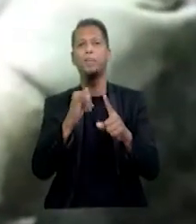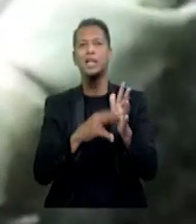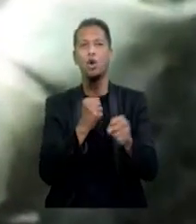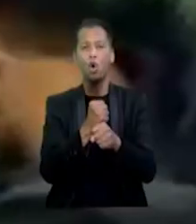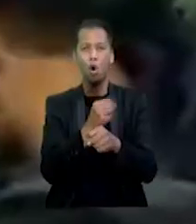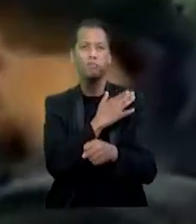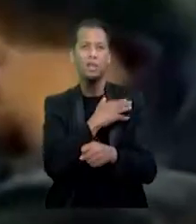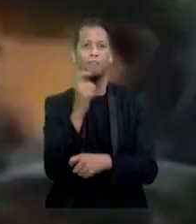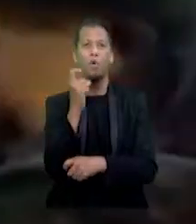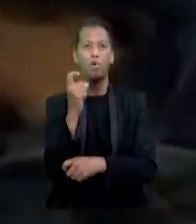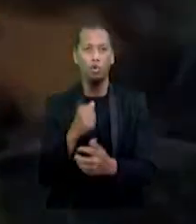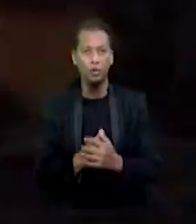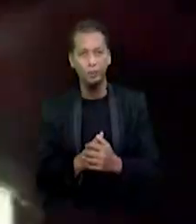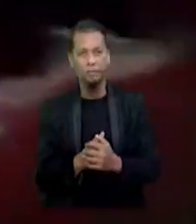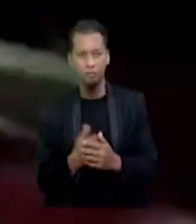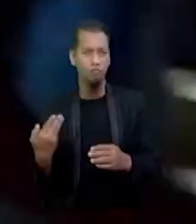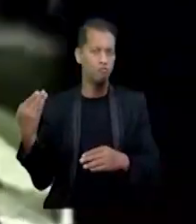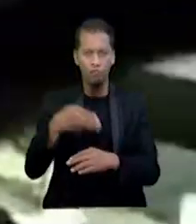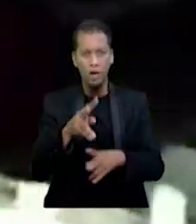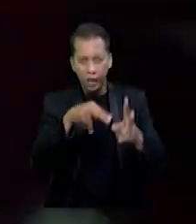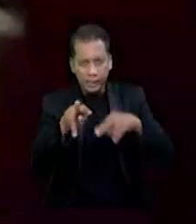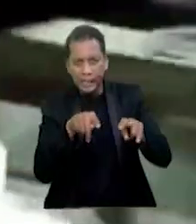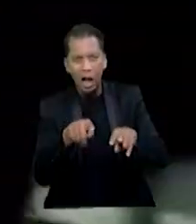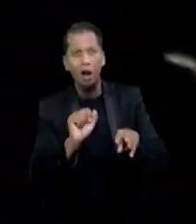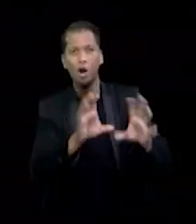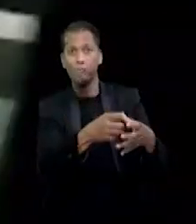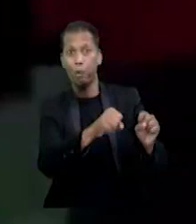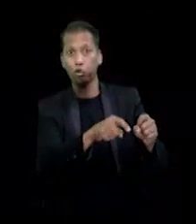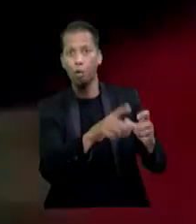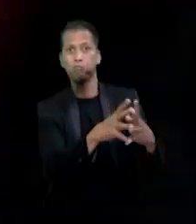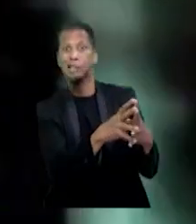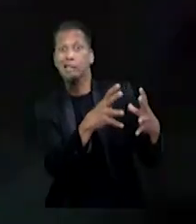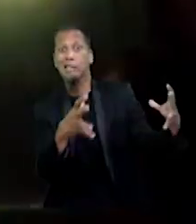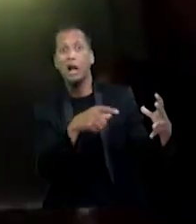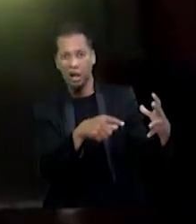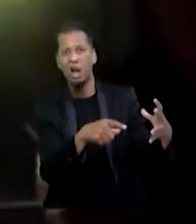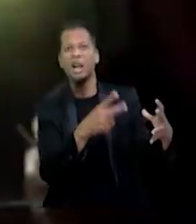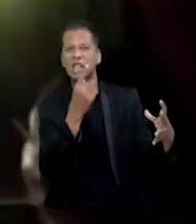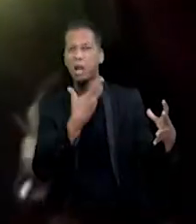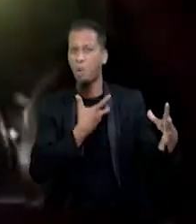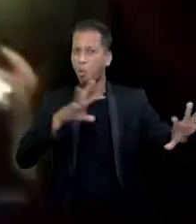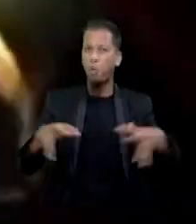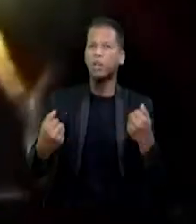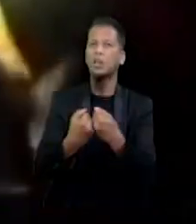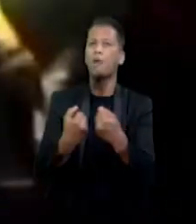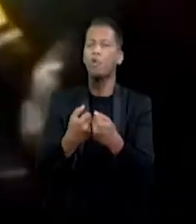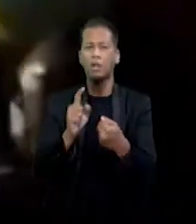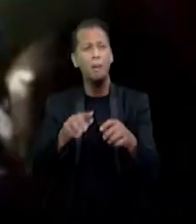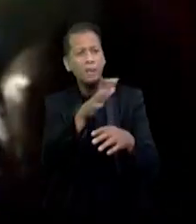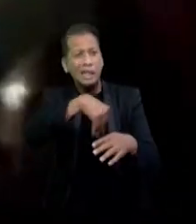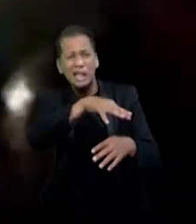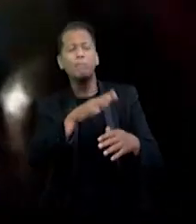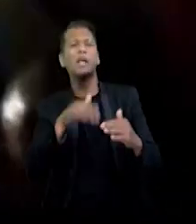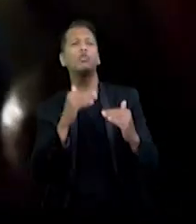razia menyasar kepada geng motor dalam skala besar diharapkan dapat menekan angka tawuran yang kerap dilakukan kelompok remaja di bawah umur